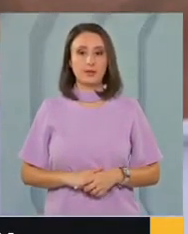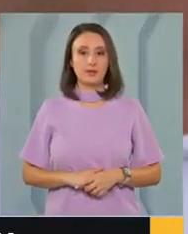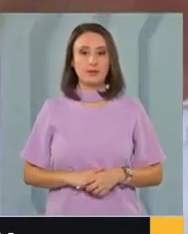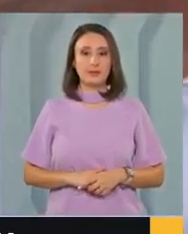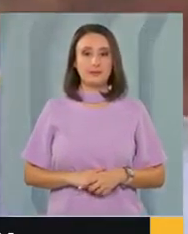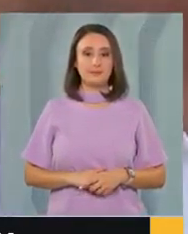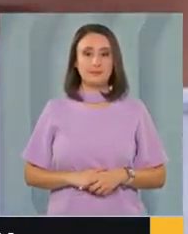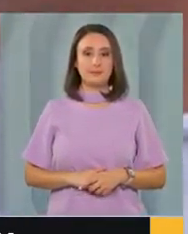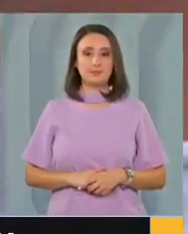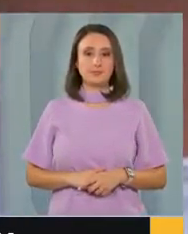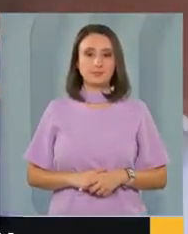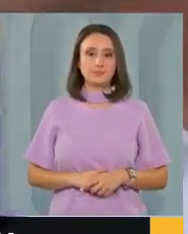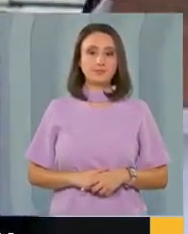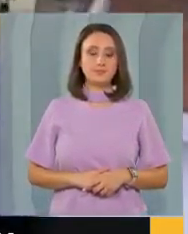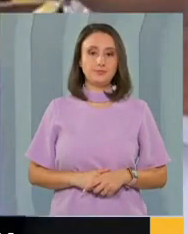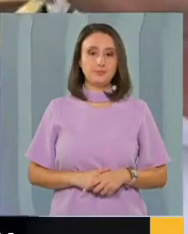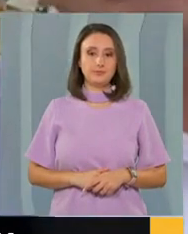Domnul Virgil, de ce nu vă dați demisia?